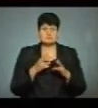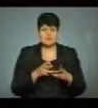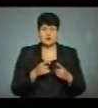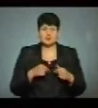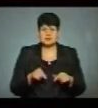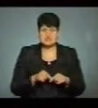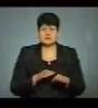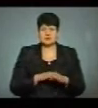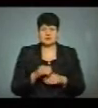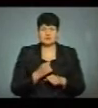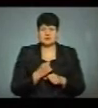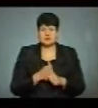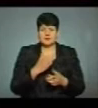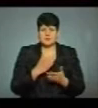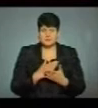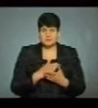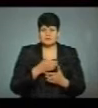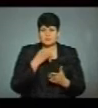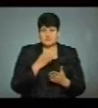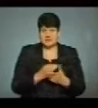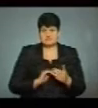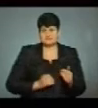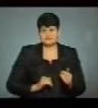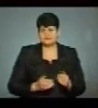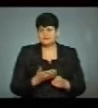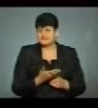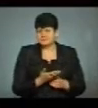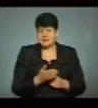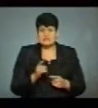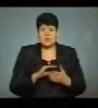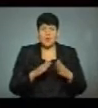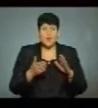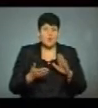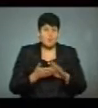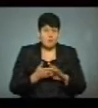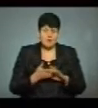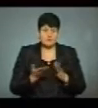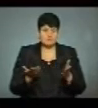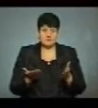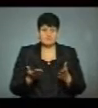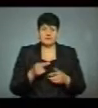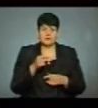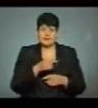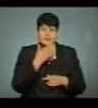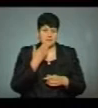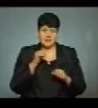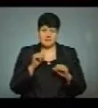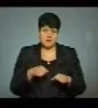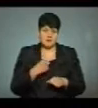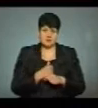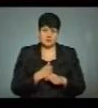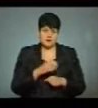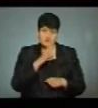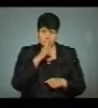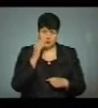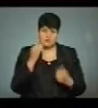на об'єкті несе відповідальність підрядна організація. І за умовами контракту підрядник не мали права працювати вночі,